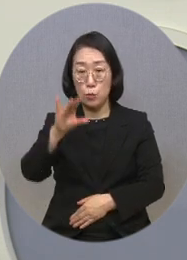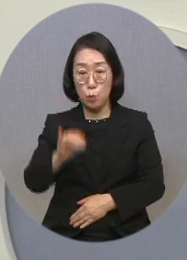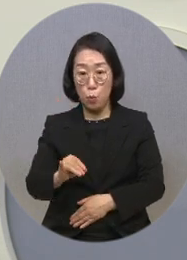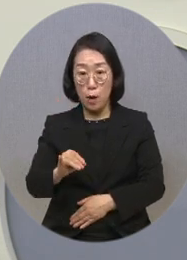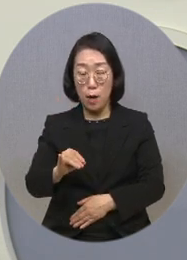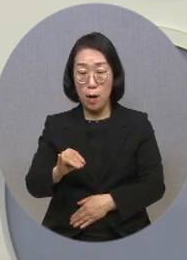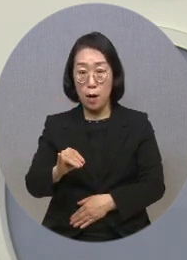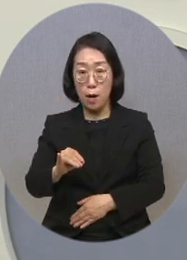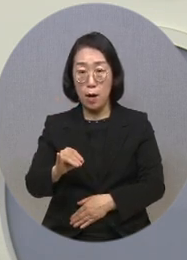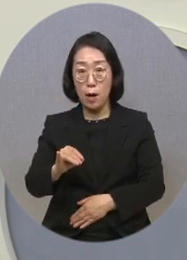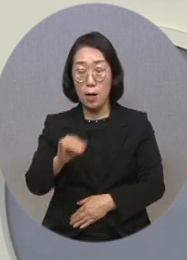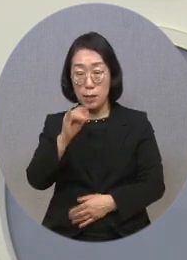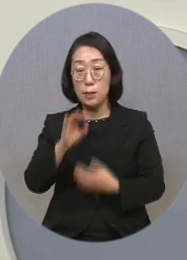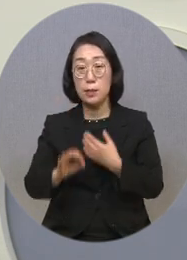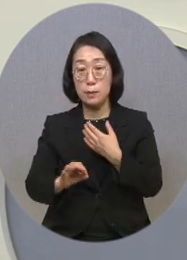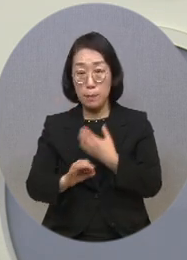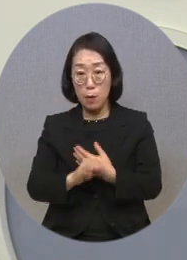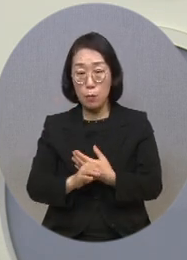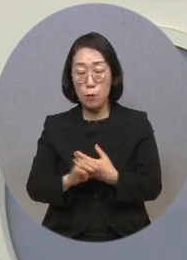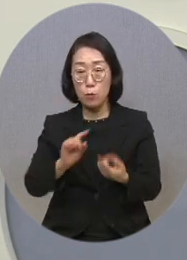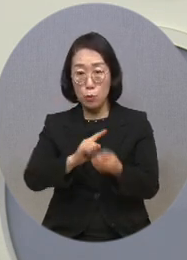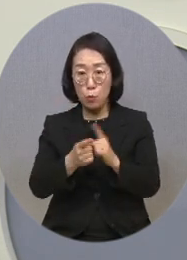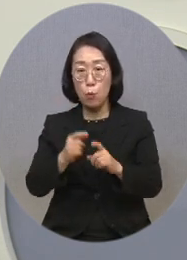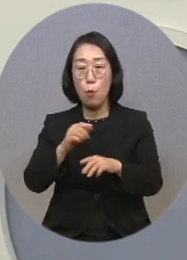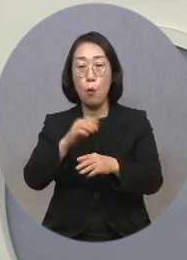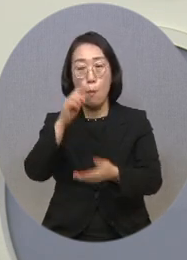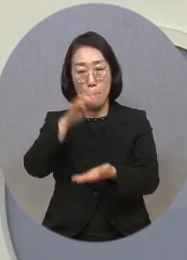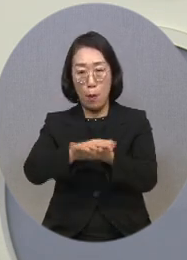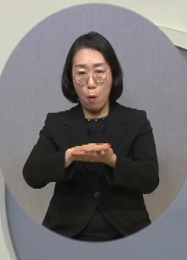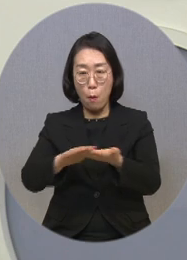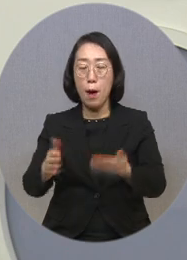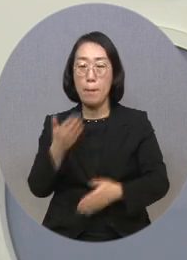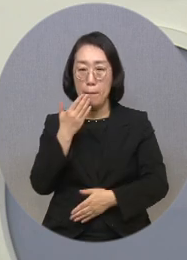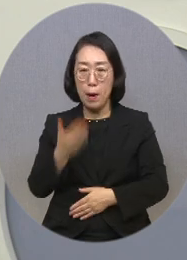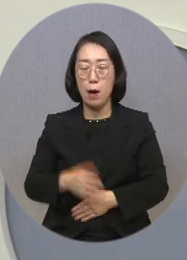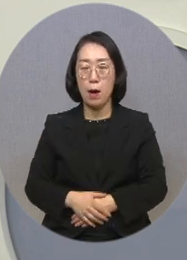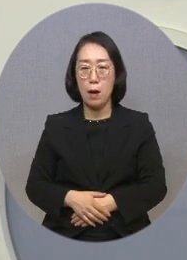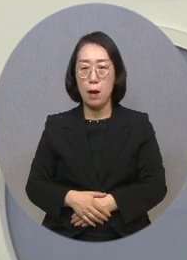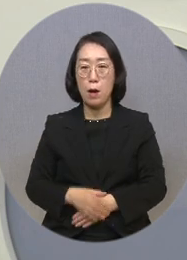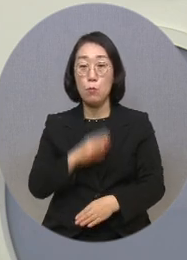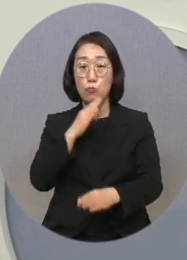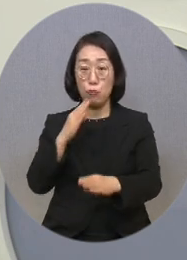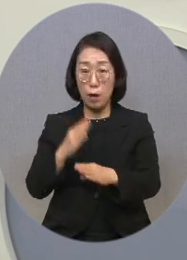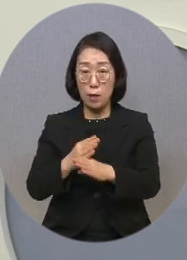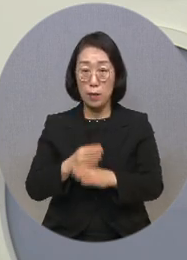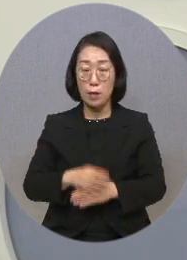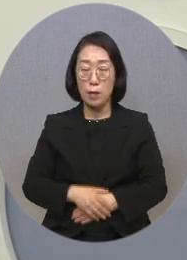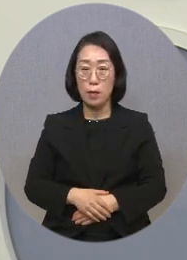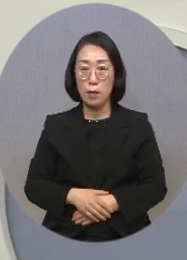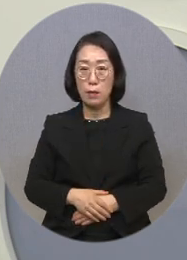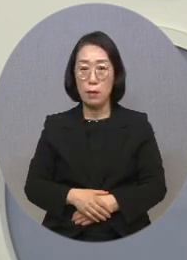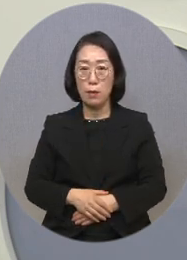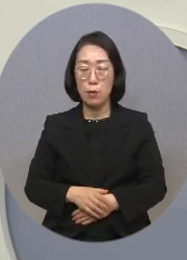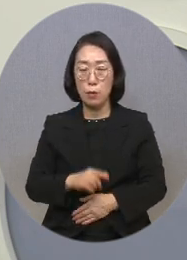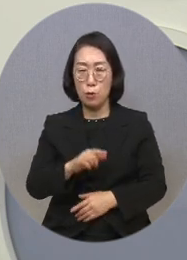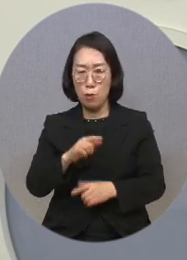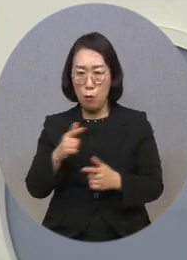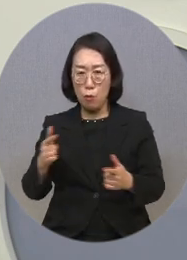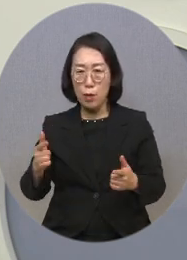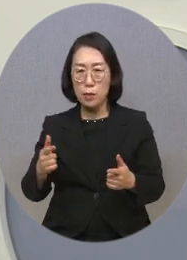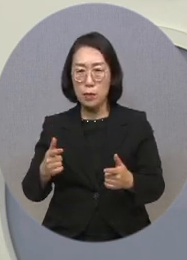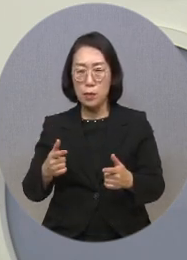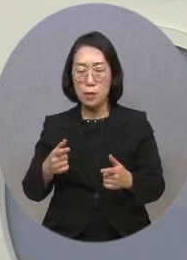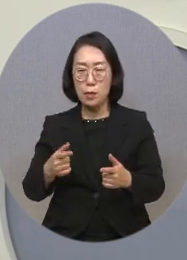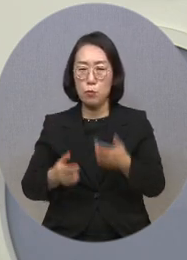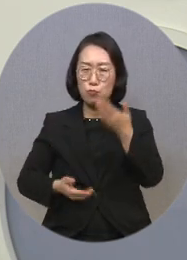평화로 화해해서 남북 평화를 이룰 수 있다 그랬어요. 아무리 북한에다가 많은 것을 그냥 우리가 갖다